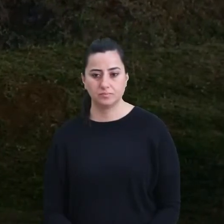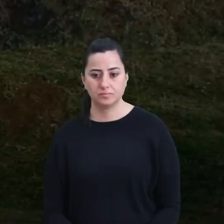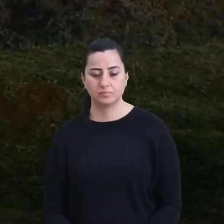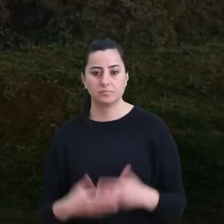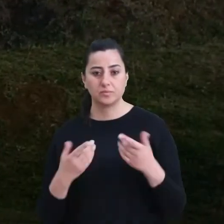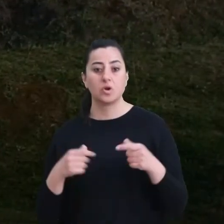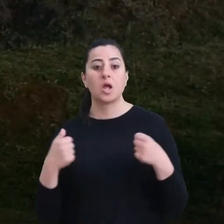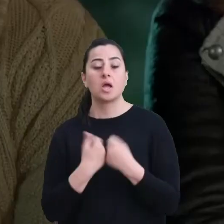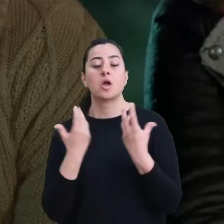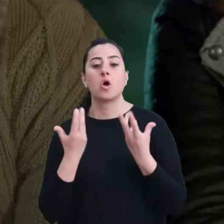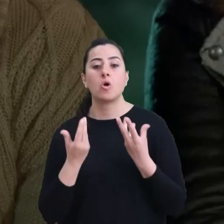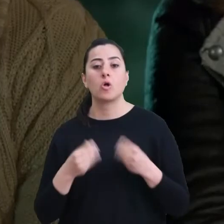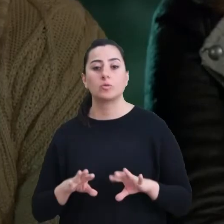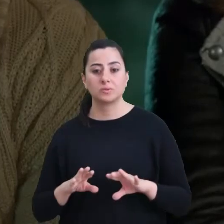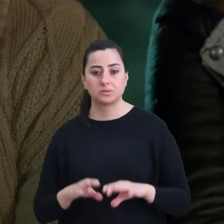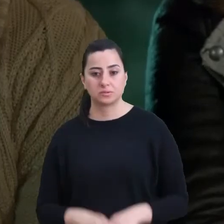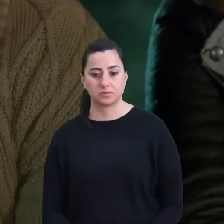Eğer o gaza almasaydı...